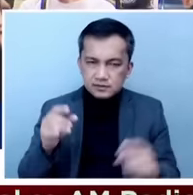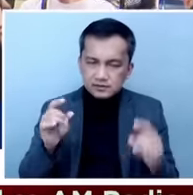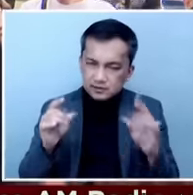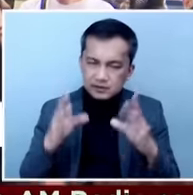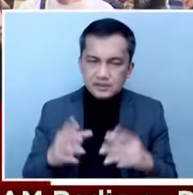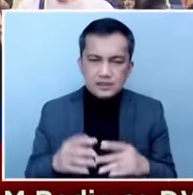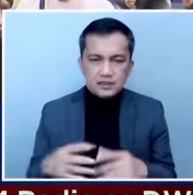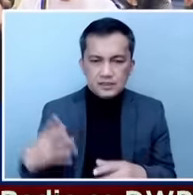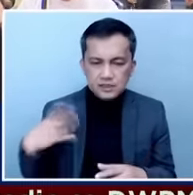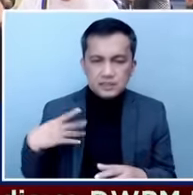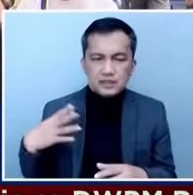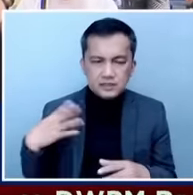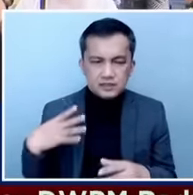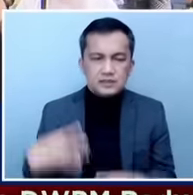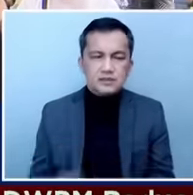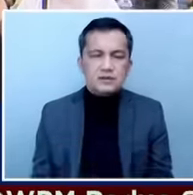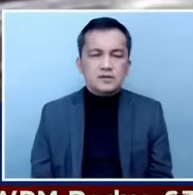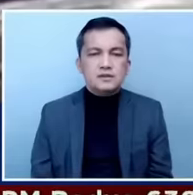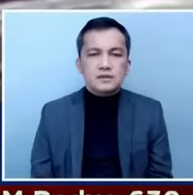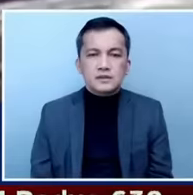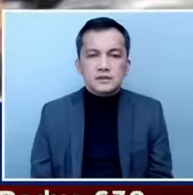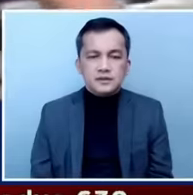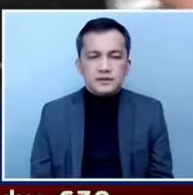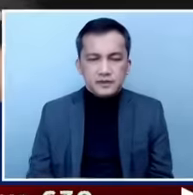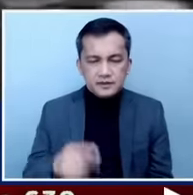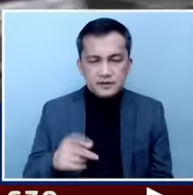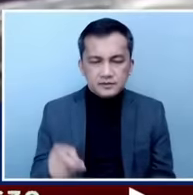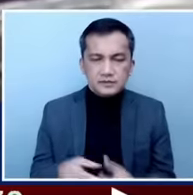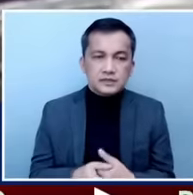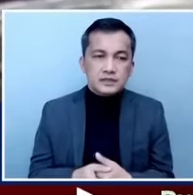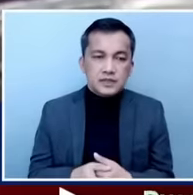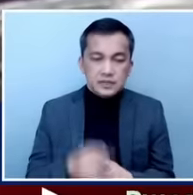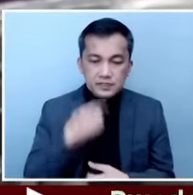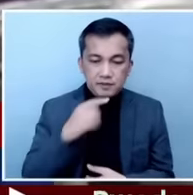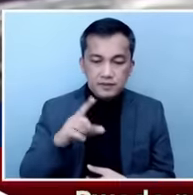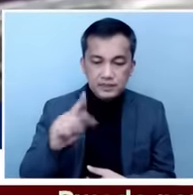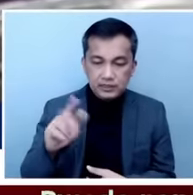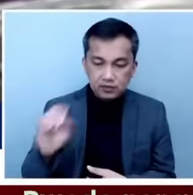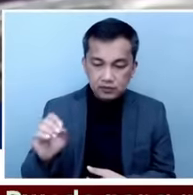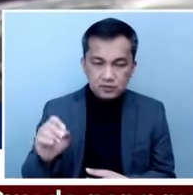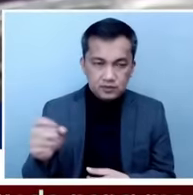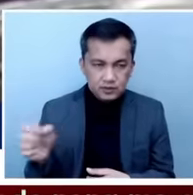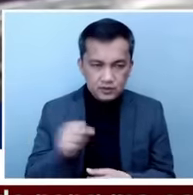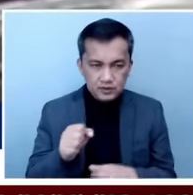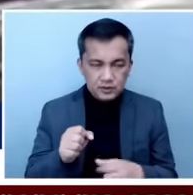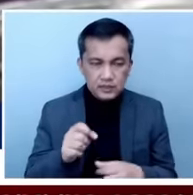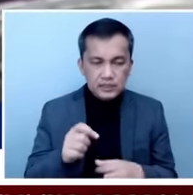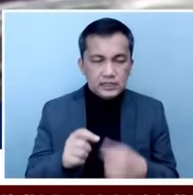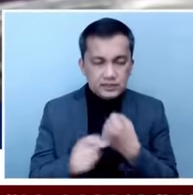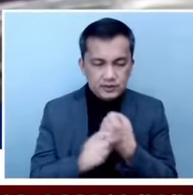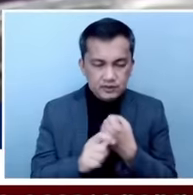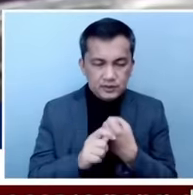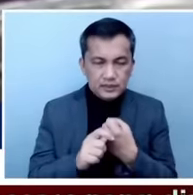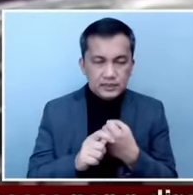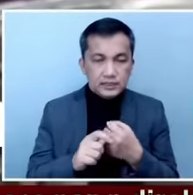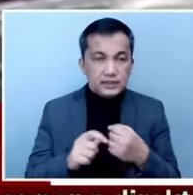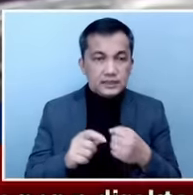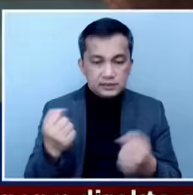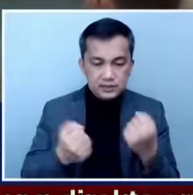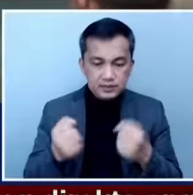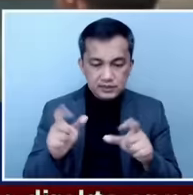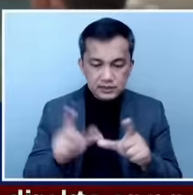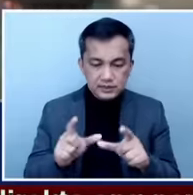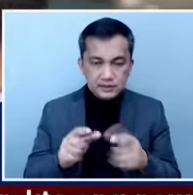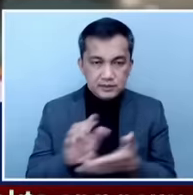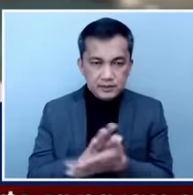hahantay ng card. Sabi ng LTO, ang mga nakakuha ng temporary driver's license o lisensyang papel mula